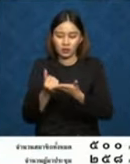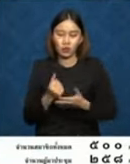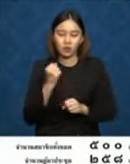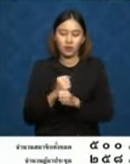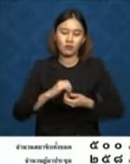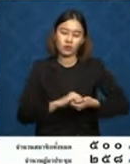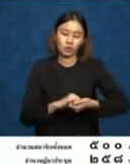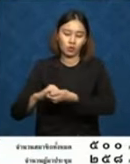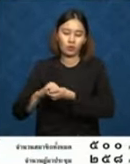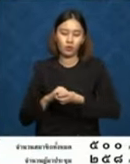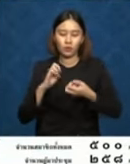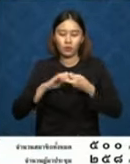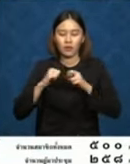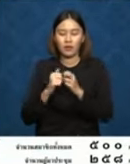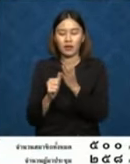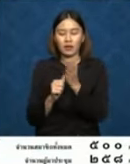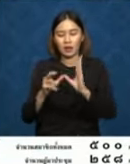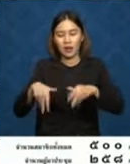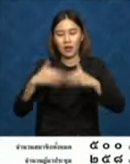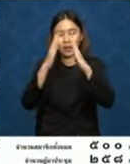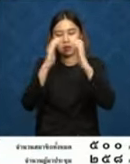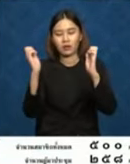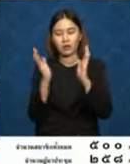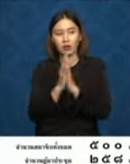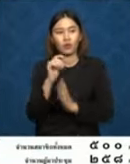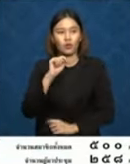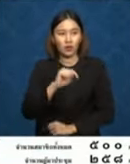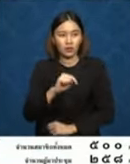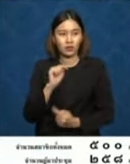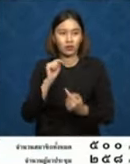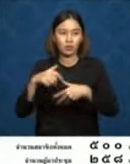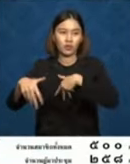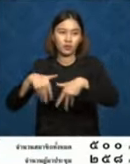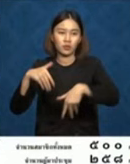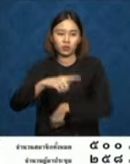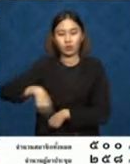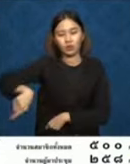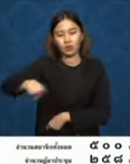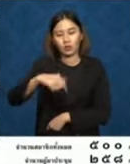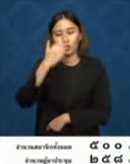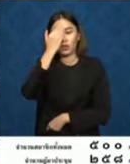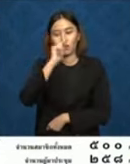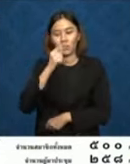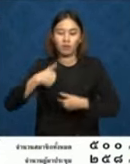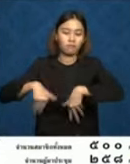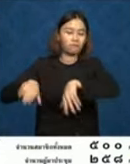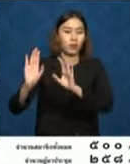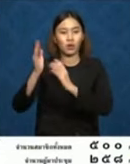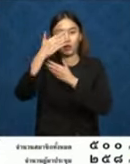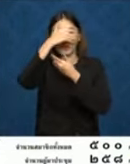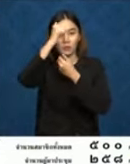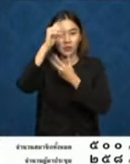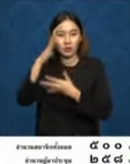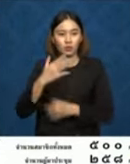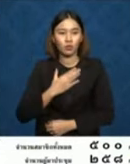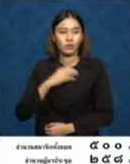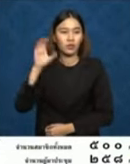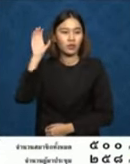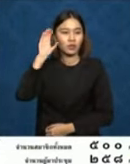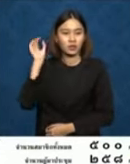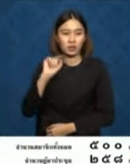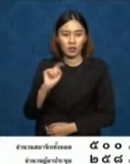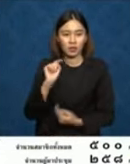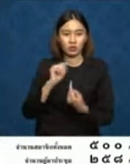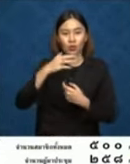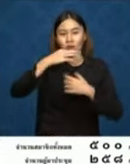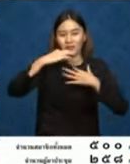วมกันในการแก้ไขปัญหาให้กับวัดด้วยนะครับแล้วก็ให้กับพี่น้องประชาชนด้วยเพราะถ้าปล่อยไว้อย่างนี้นะครับผมเชื่อว่านะ